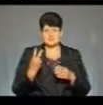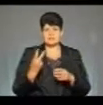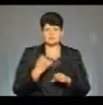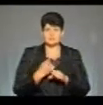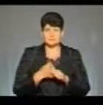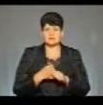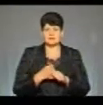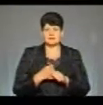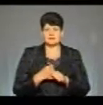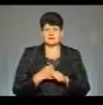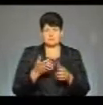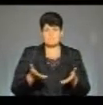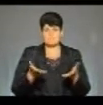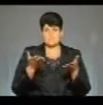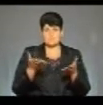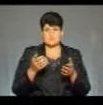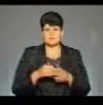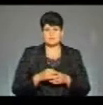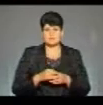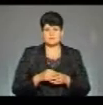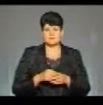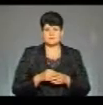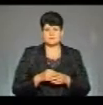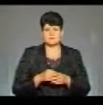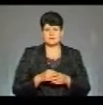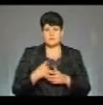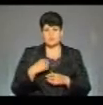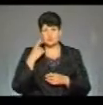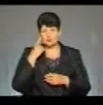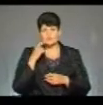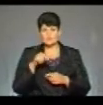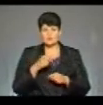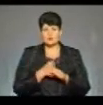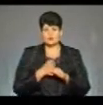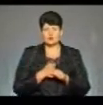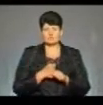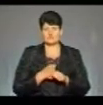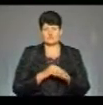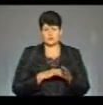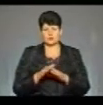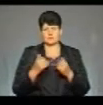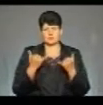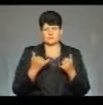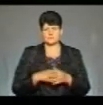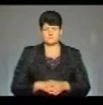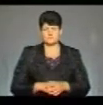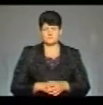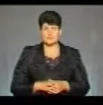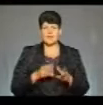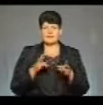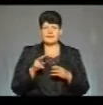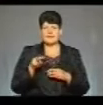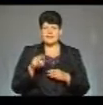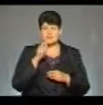і 4-кратом будемо піднімати. І потім будемо виймати труби. Я думаю, що ми цю роботу зробимо за сьогодні. Котельня по Лесі